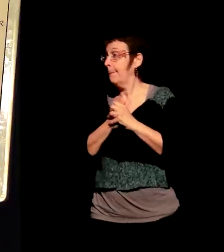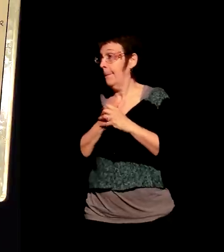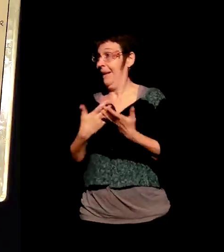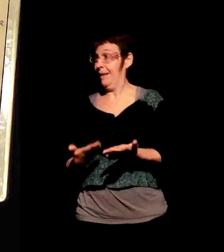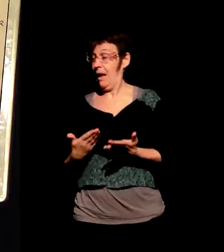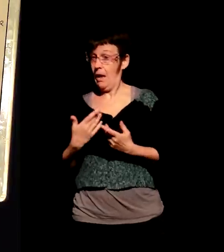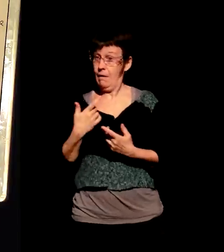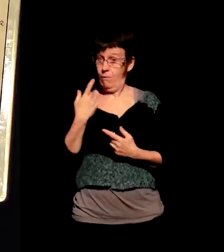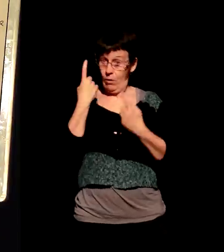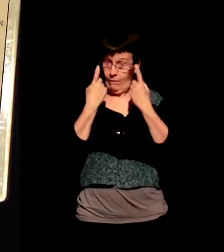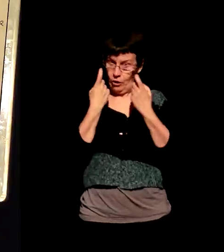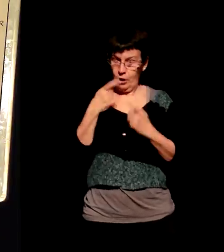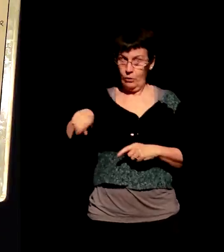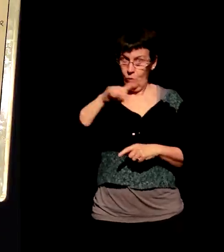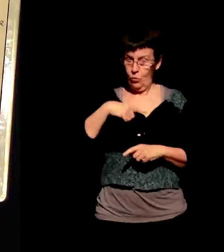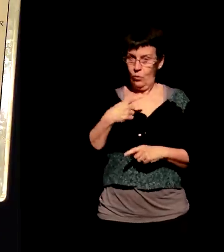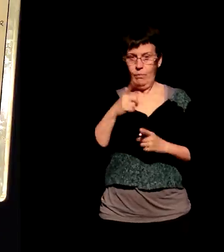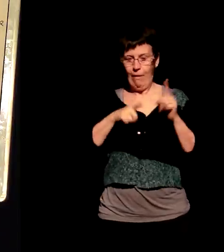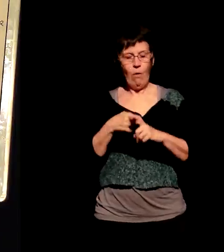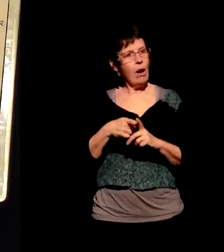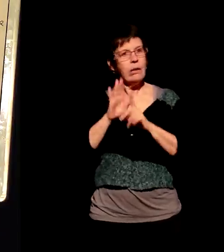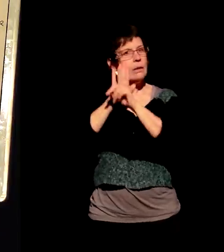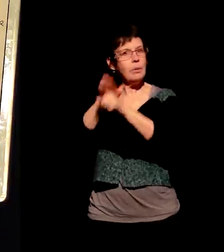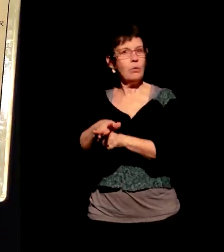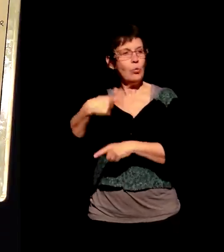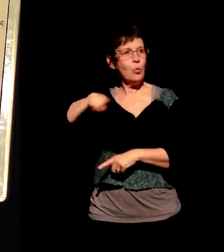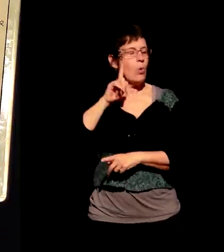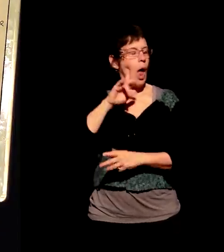déjà qu'il y a des discriminations qu'on ne voit même pas.